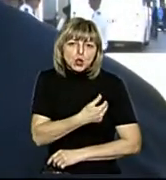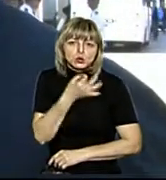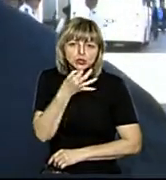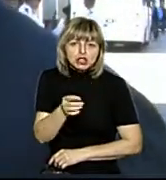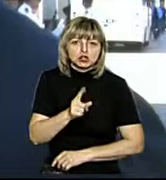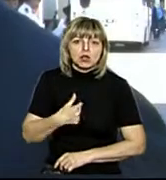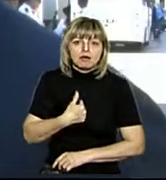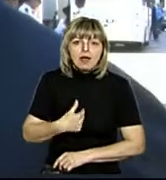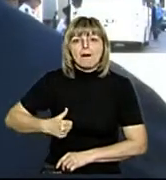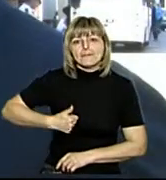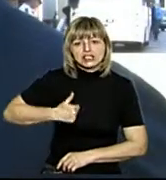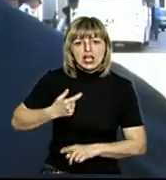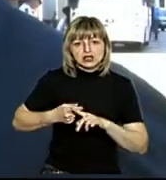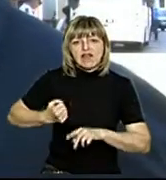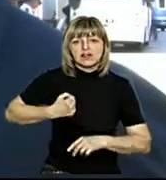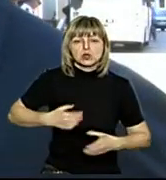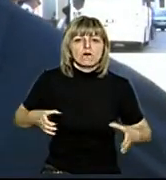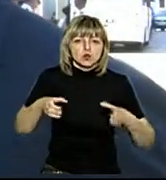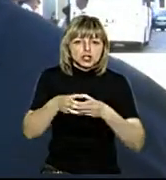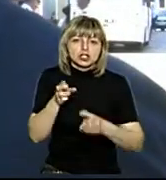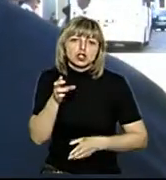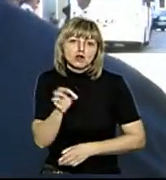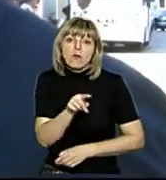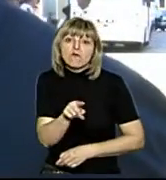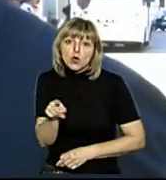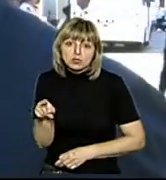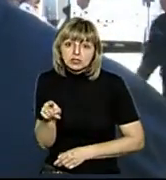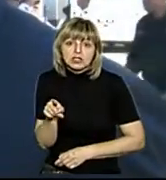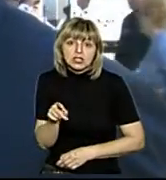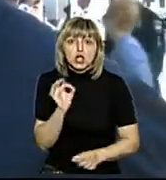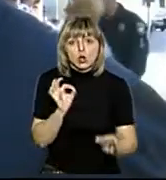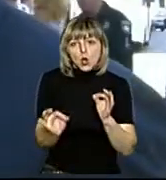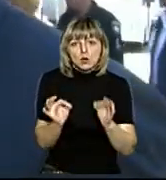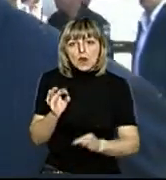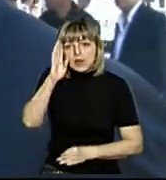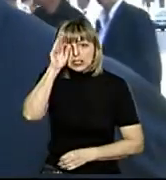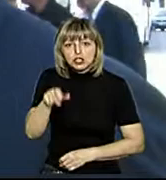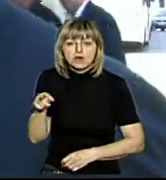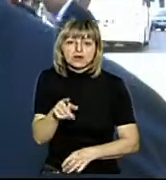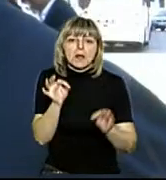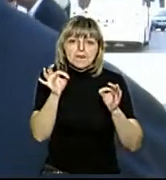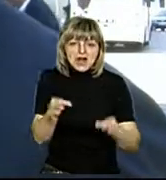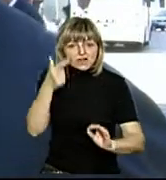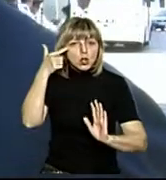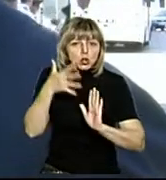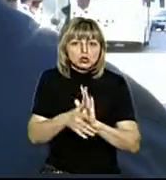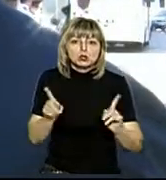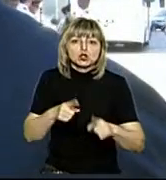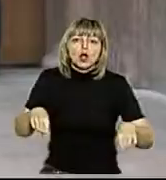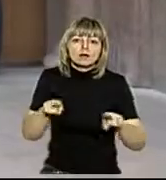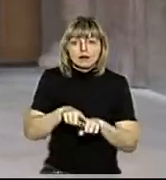що я пишаюсь цією частиною, тому що вони нормальні хлопці, вони правильно розуміють, що таке